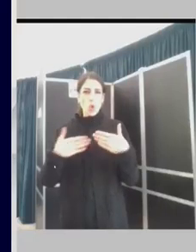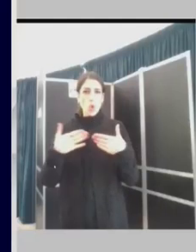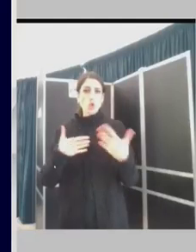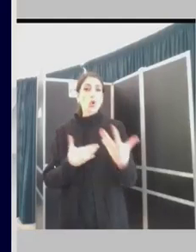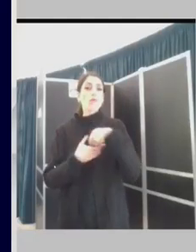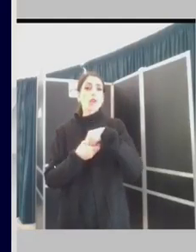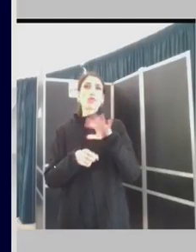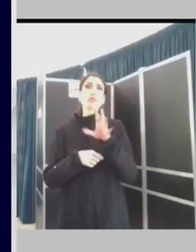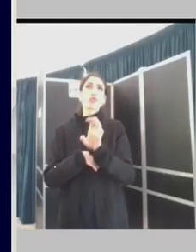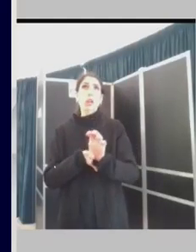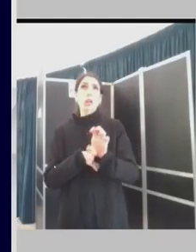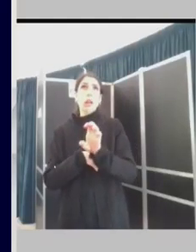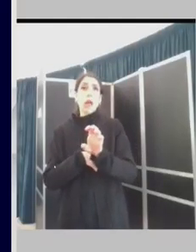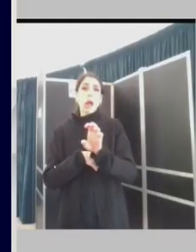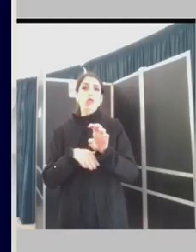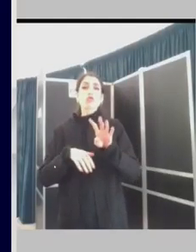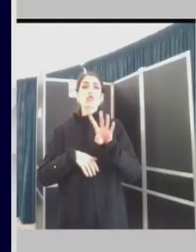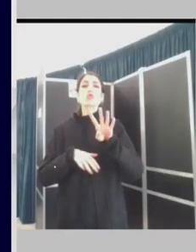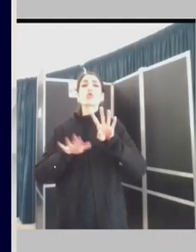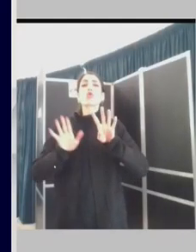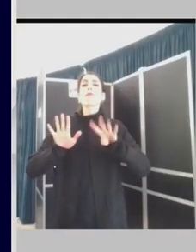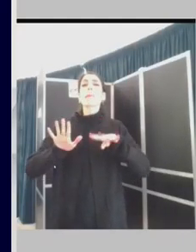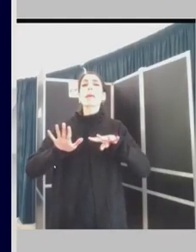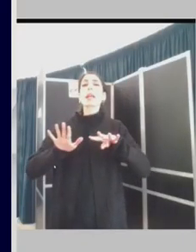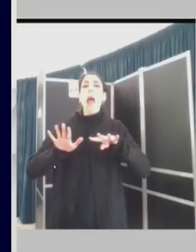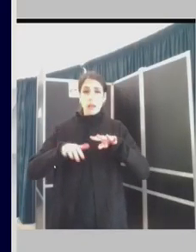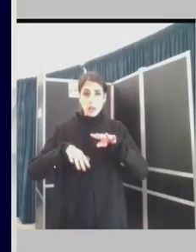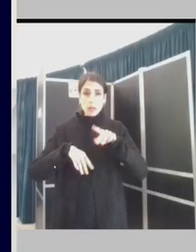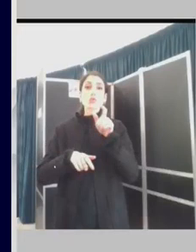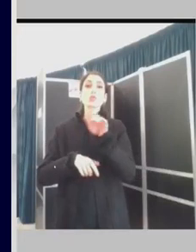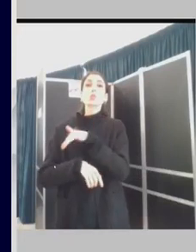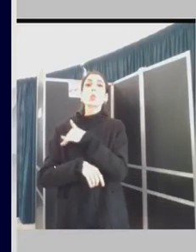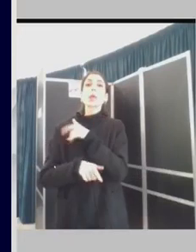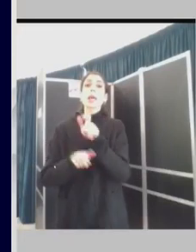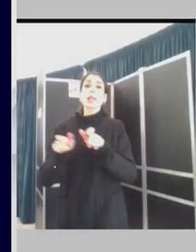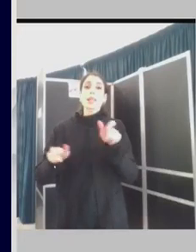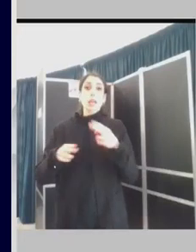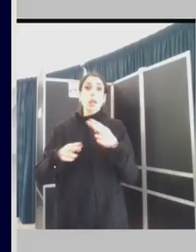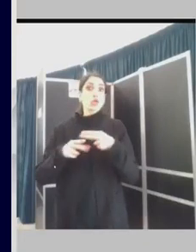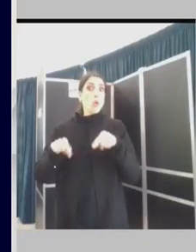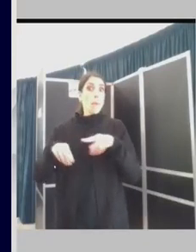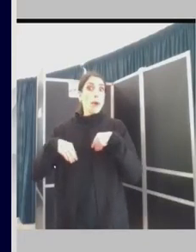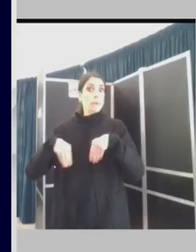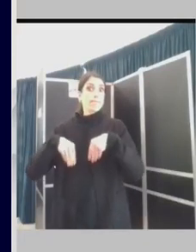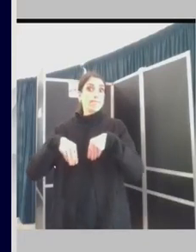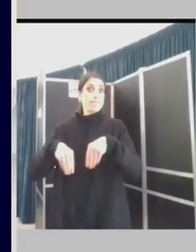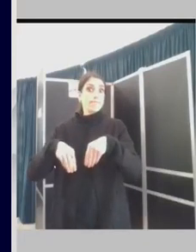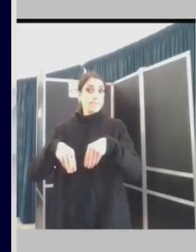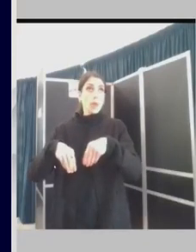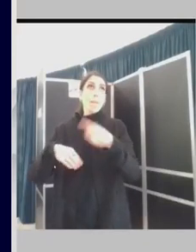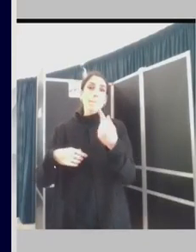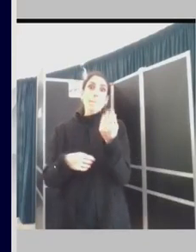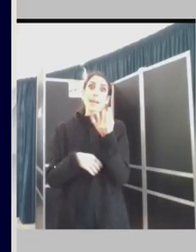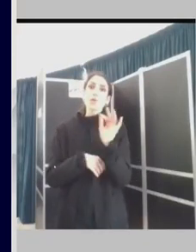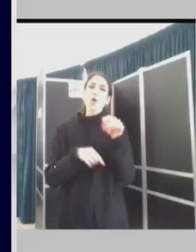quasi tutti, tranne un liceo, prende parte al progetto, che vede coinvolte le terze e le quarte.